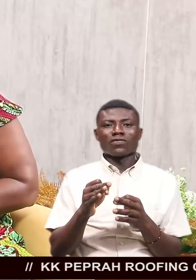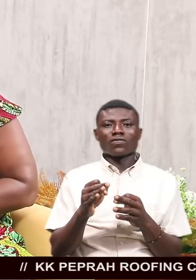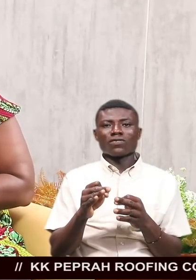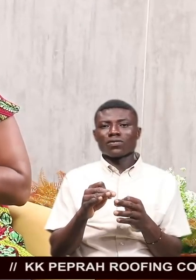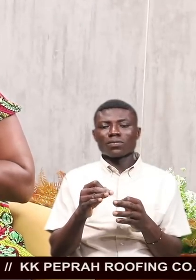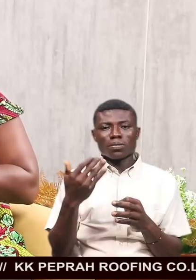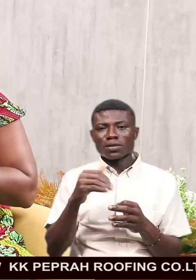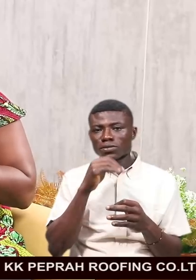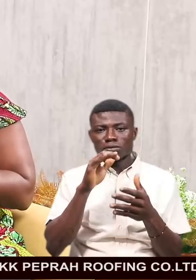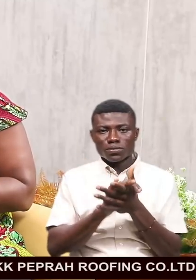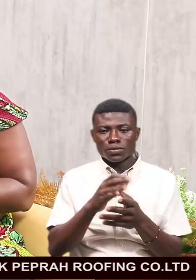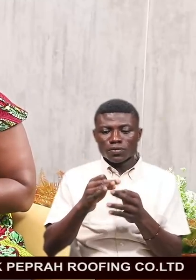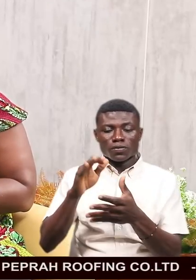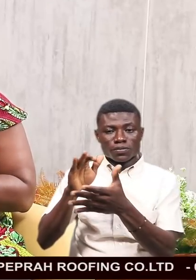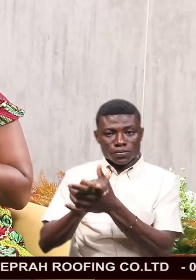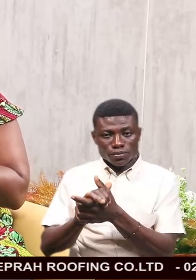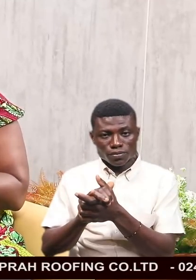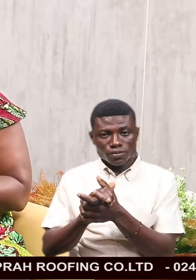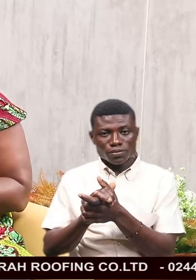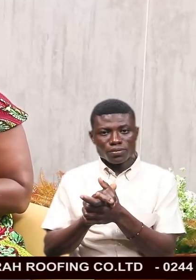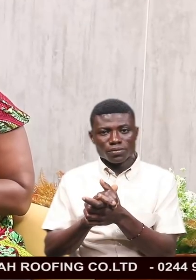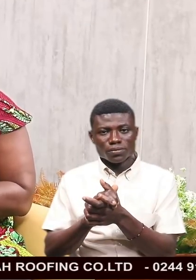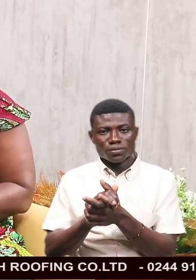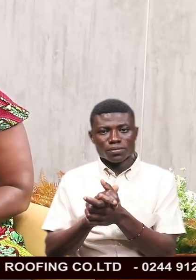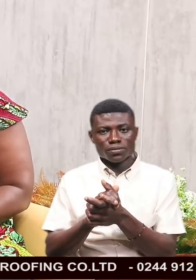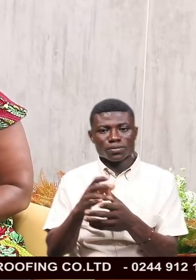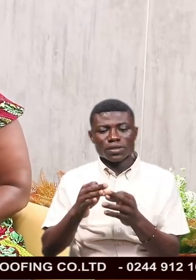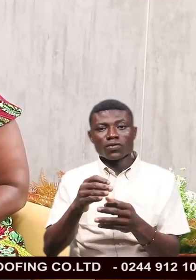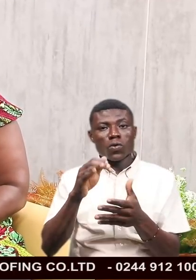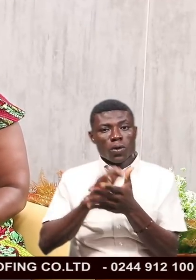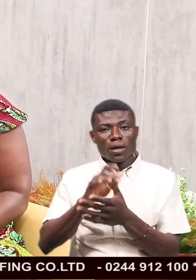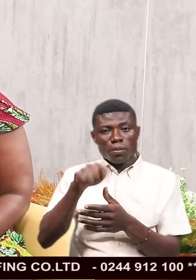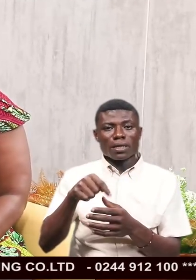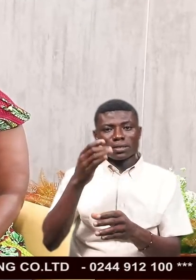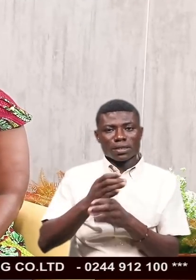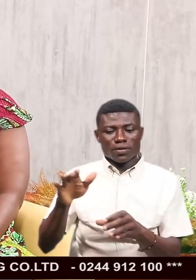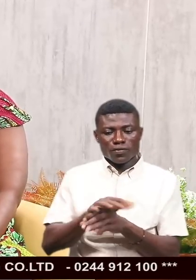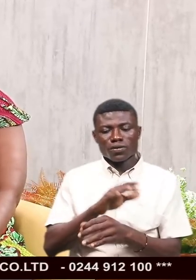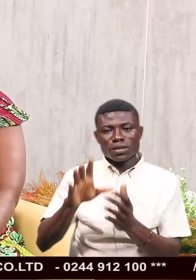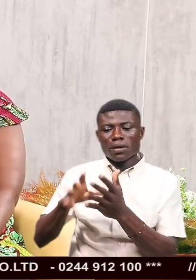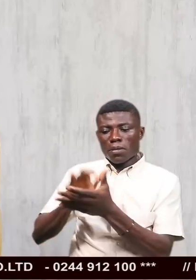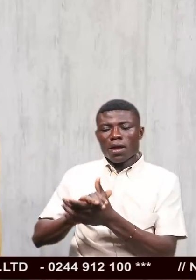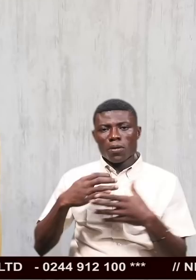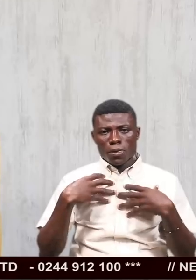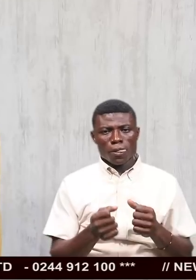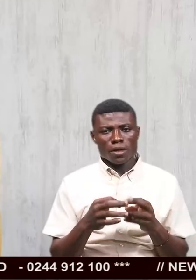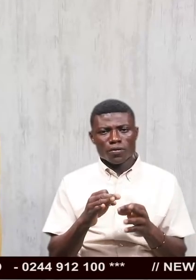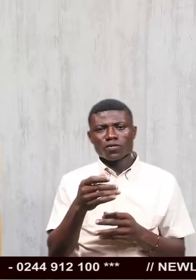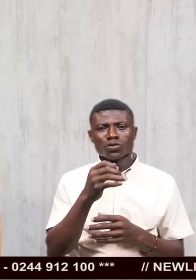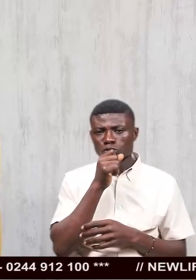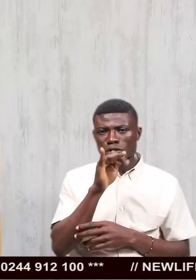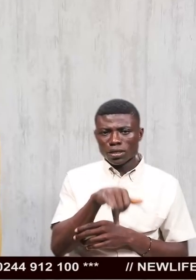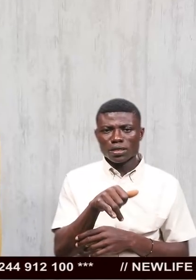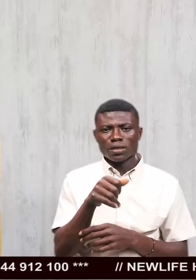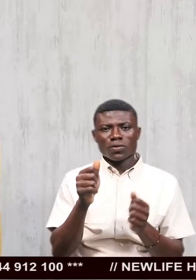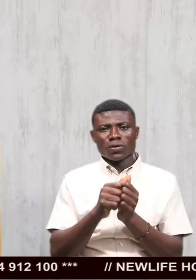no se o ware a ma weni enna ho ne wari yi usu se se